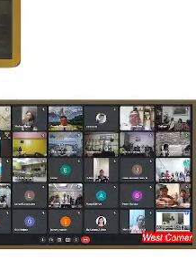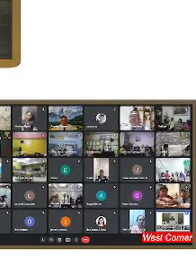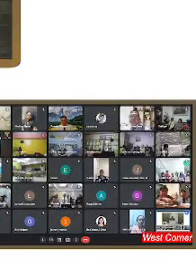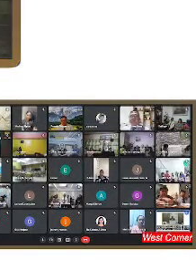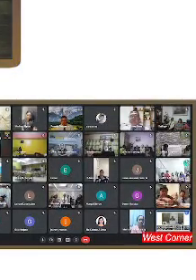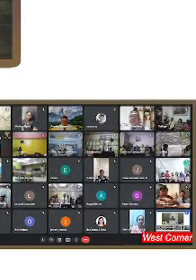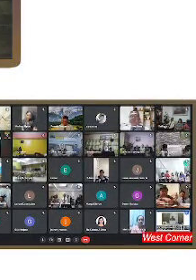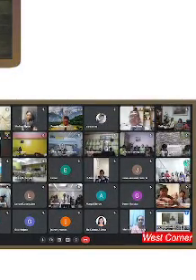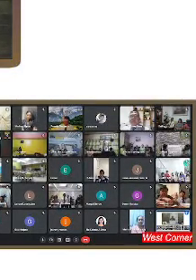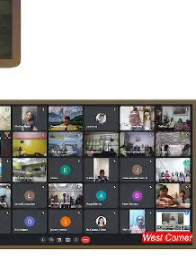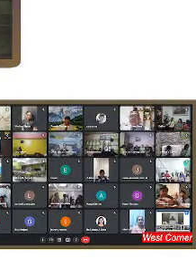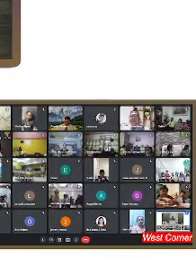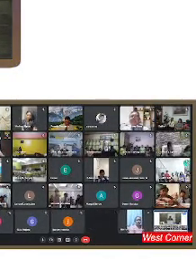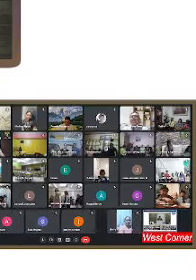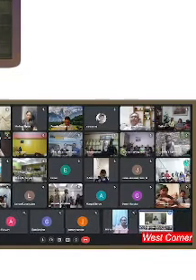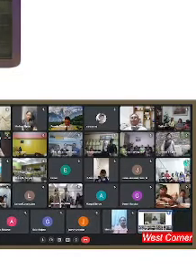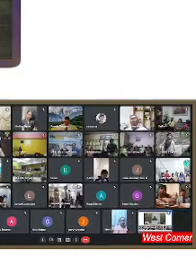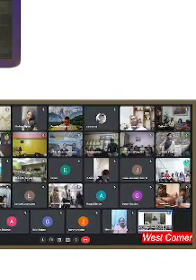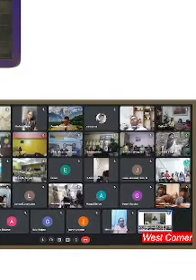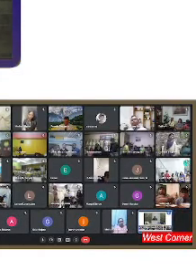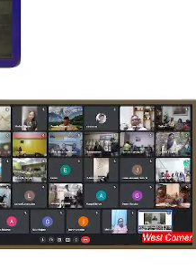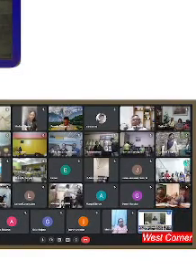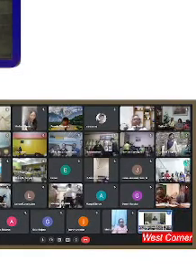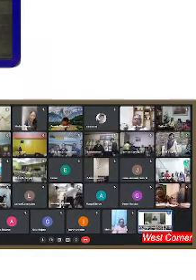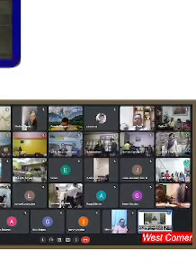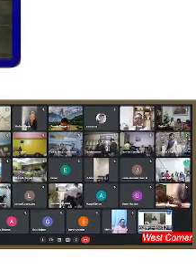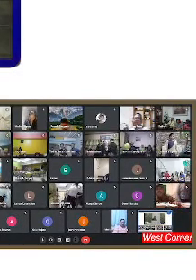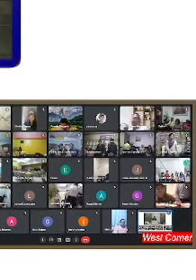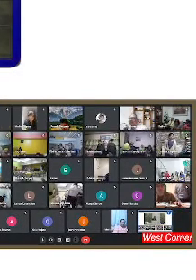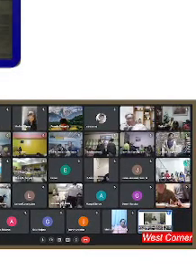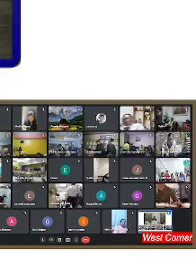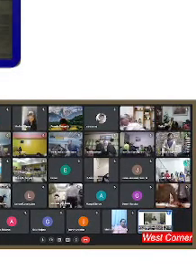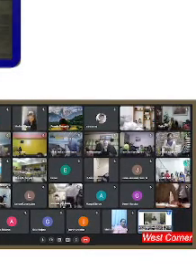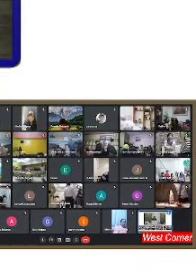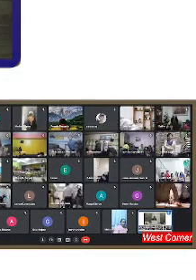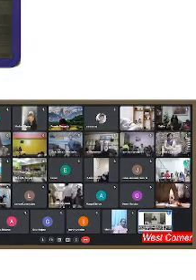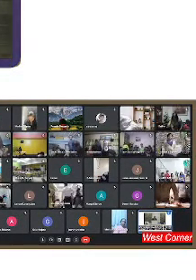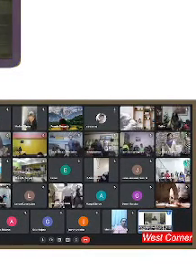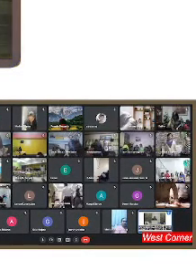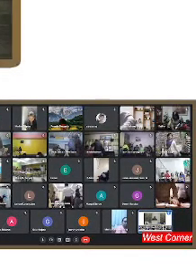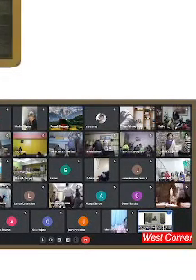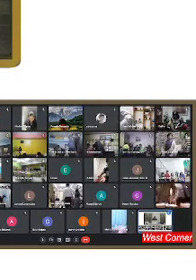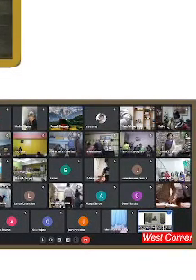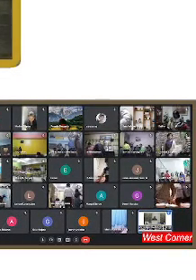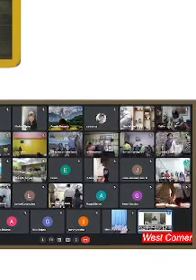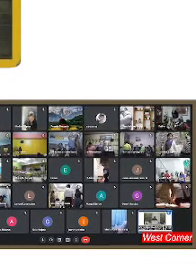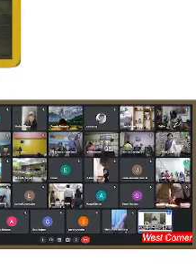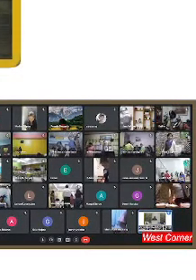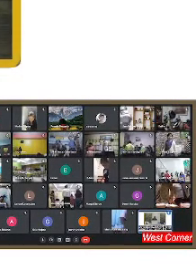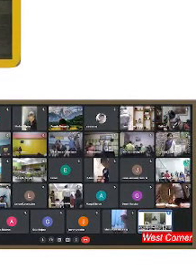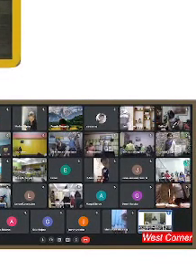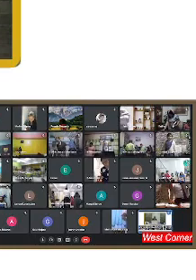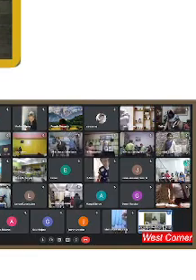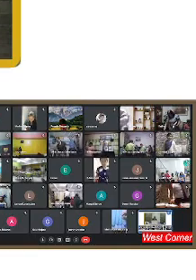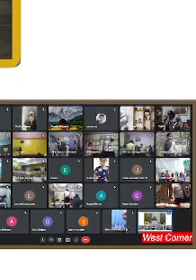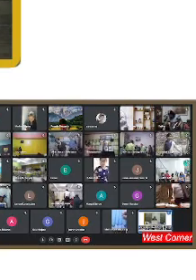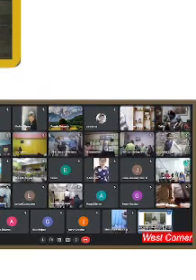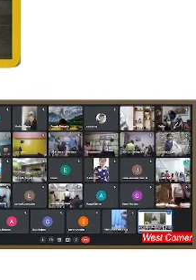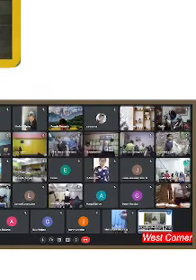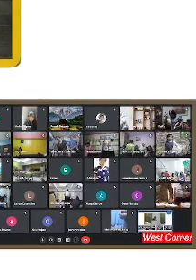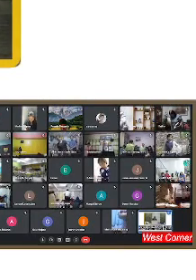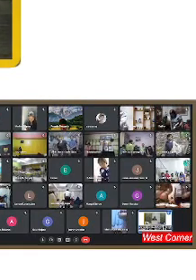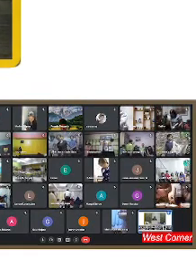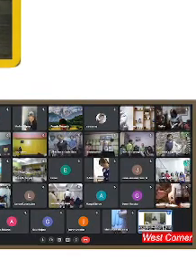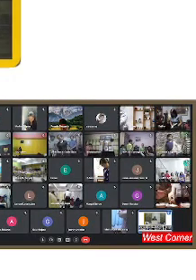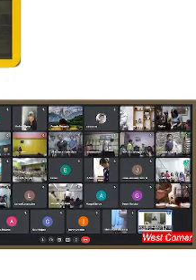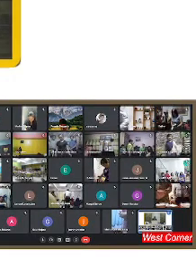thank you for your words. Bless your people, O God. Lahat po ng aming narinig. Yes, Lord, napakabuti